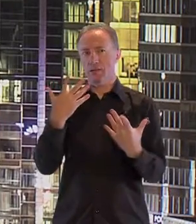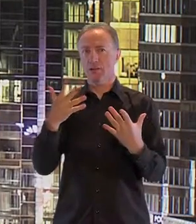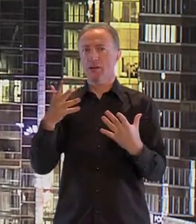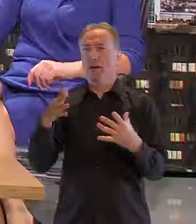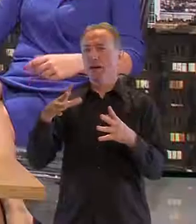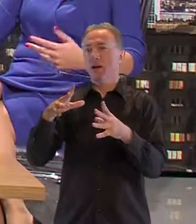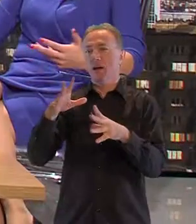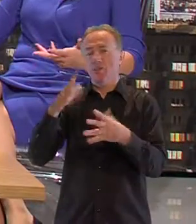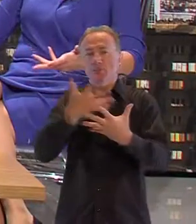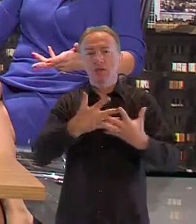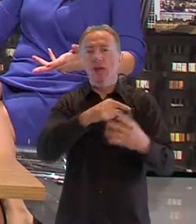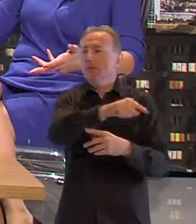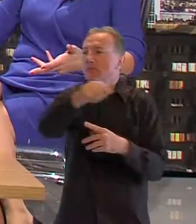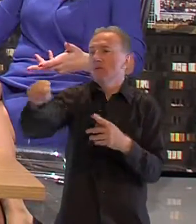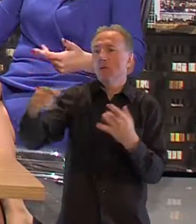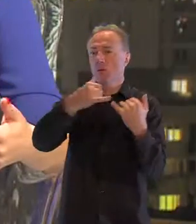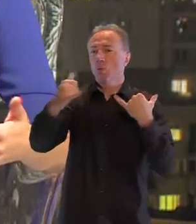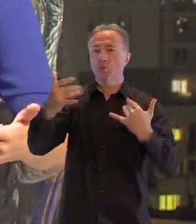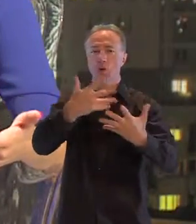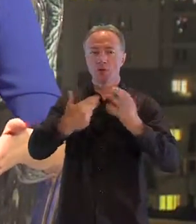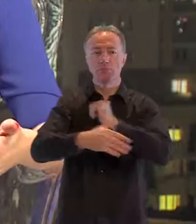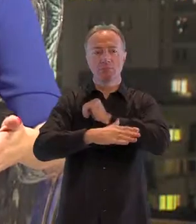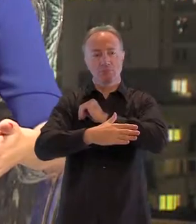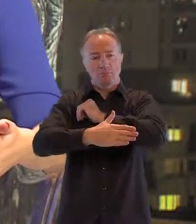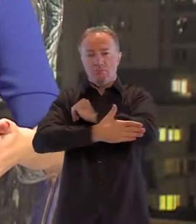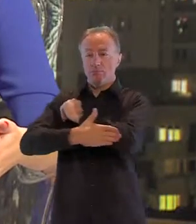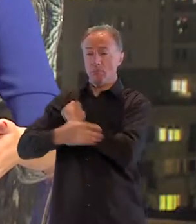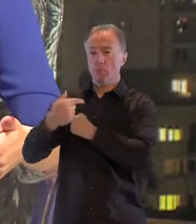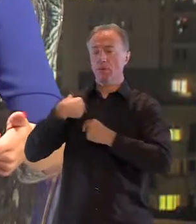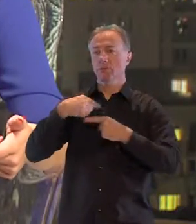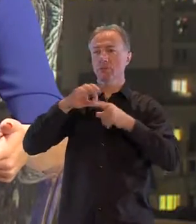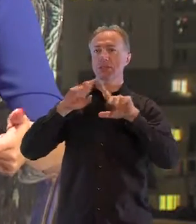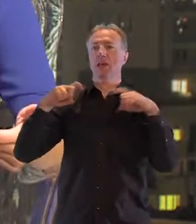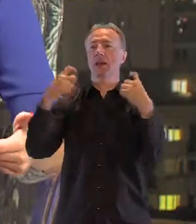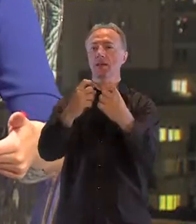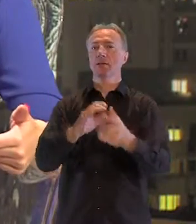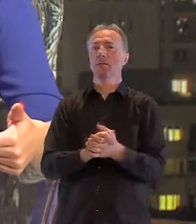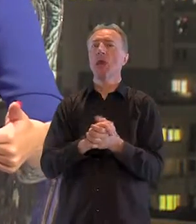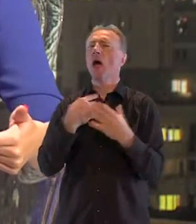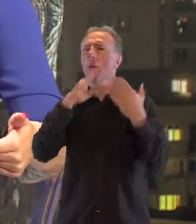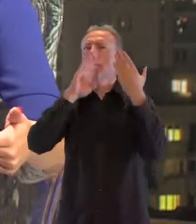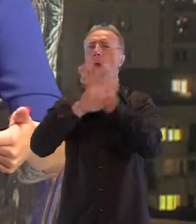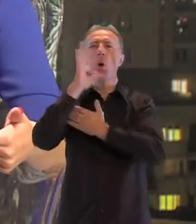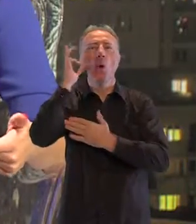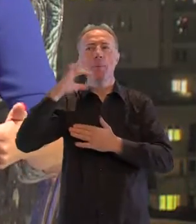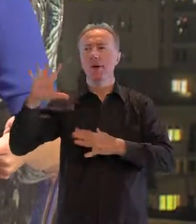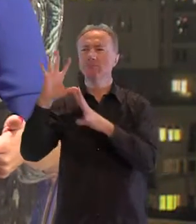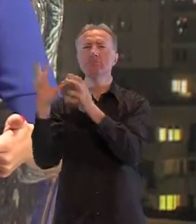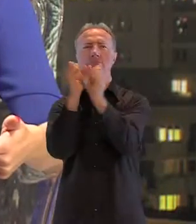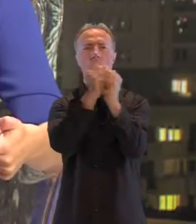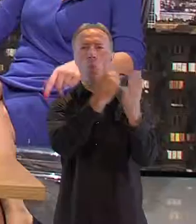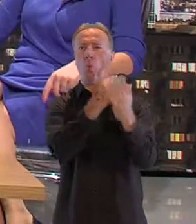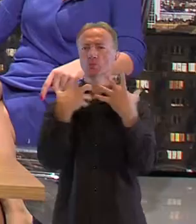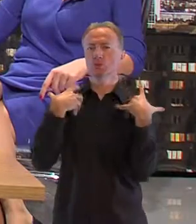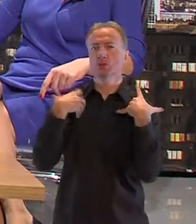kierowany stowarzyszeniami. Reprezentujemy kobiety, które już coś w życiu osiągnęły i chcą pokazywać innym kobietom, że kobiety mogą